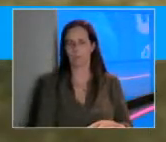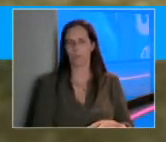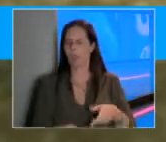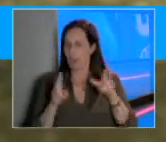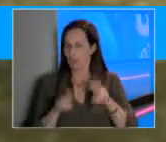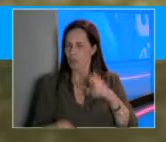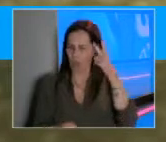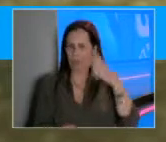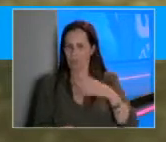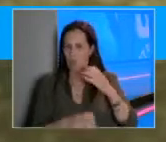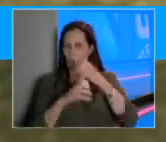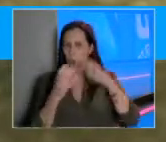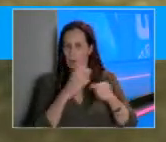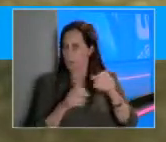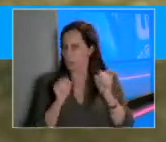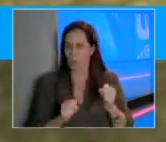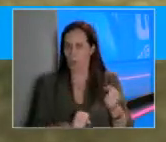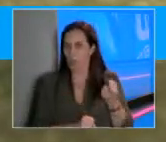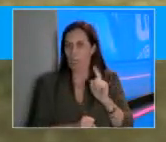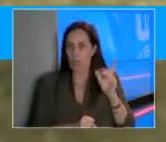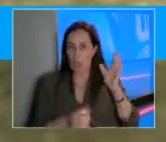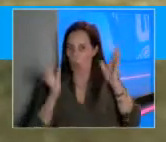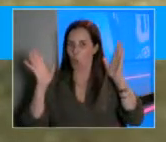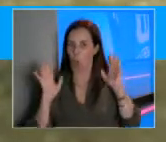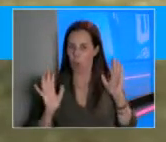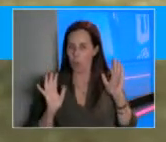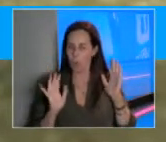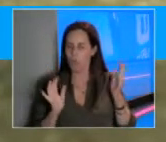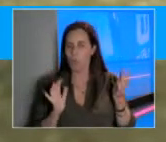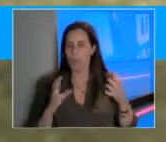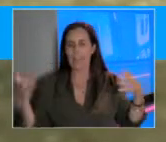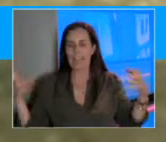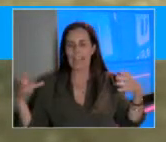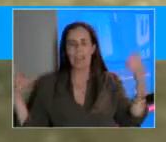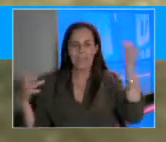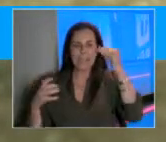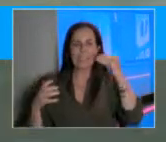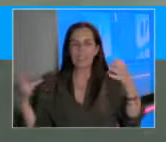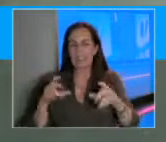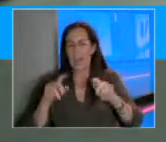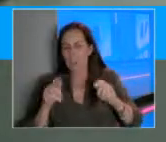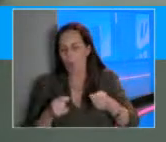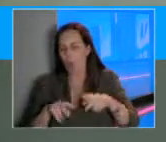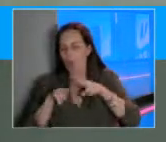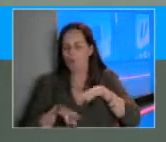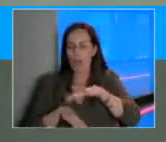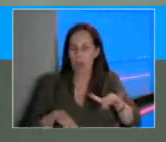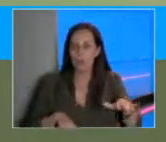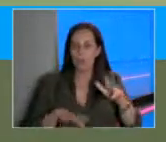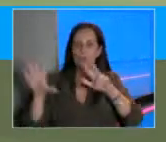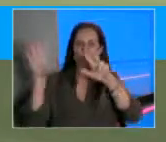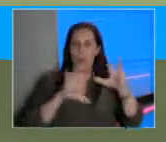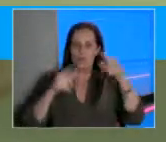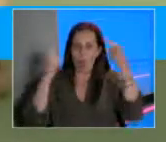אפשר מאוד להבין למה התחבורה הציבורית היא בטוחה, היא לא כזאת נוראה, כיתות סגורות, בתי ספר שבהם שוהים תלמידים